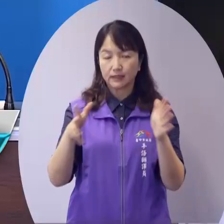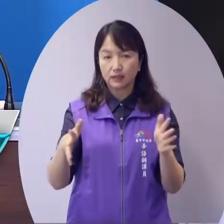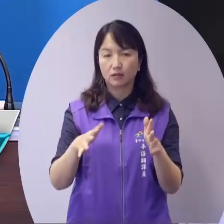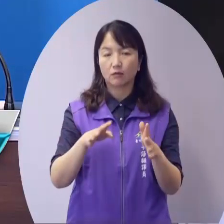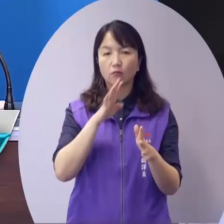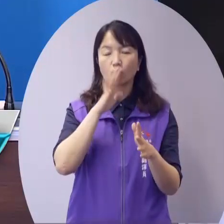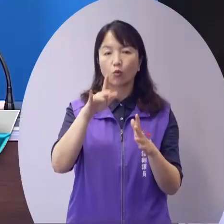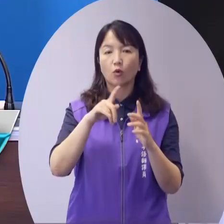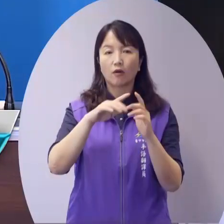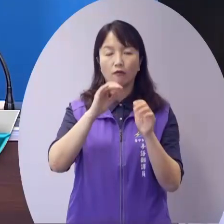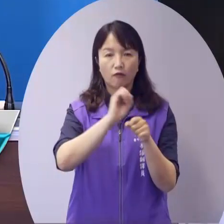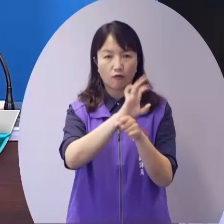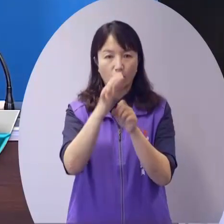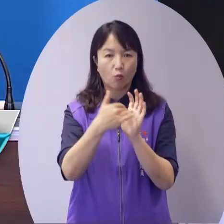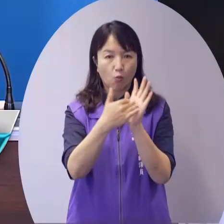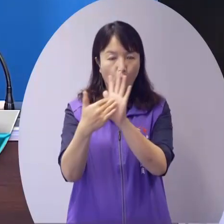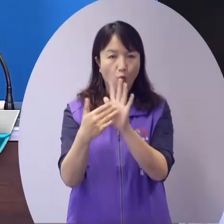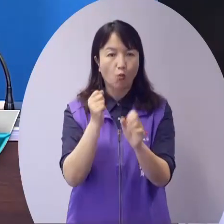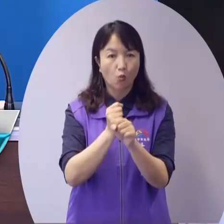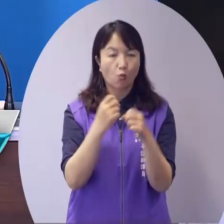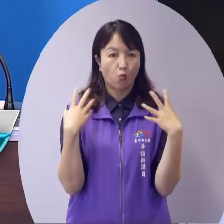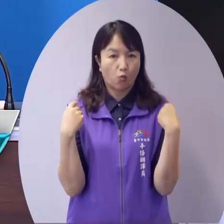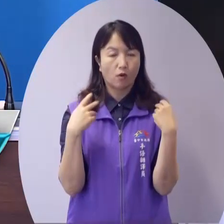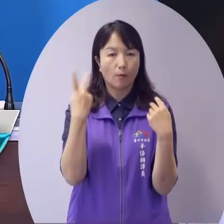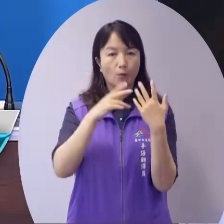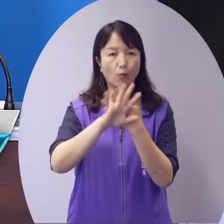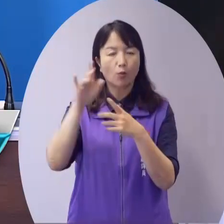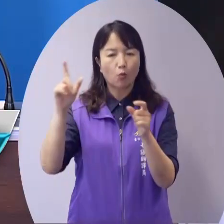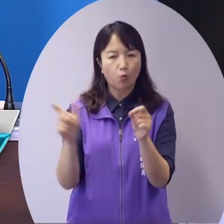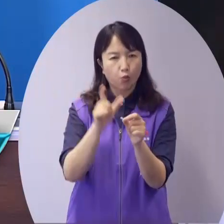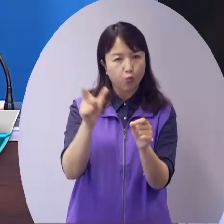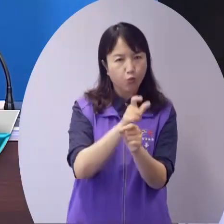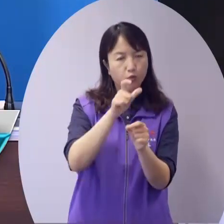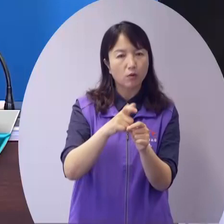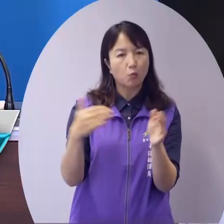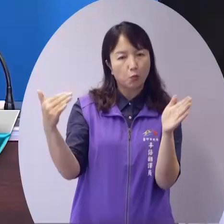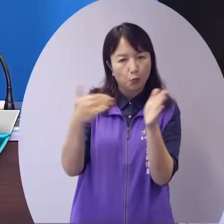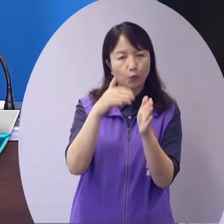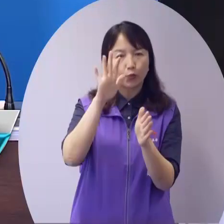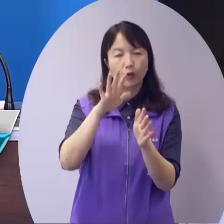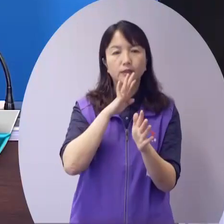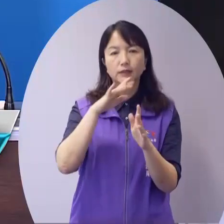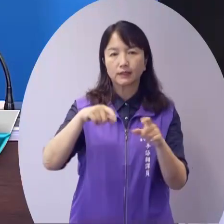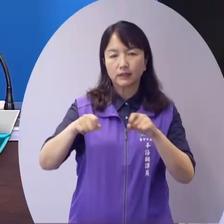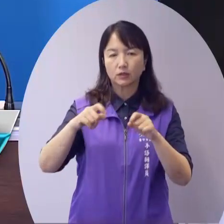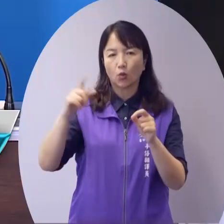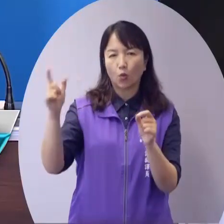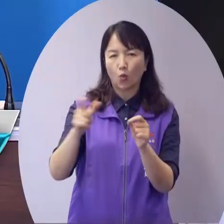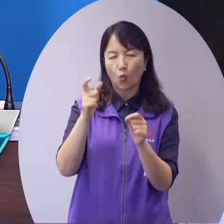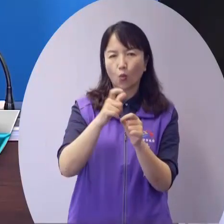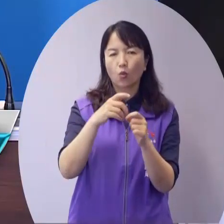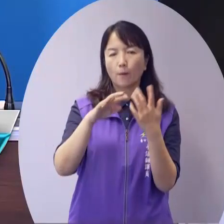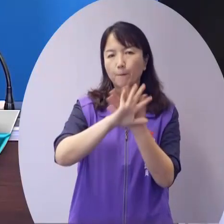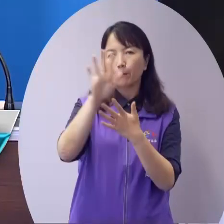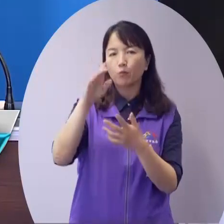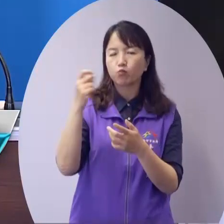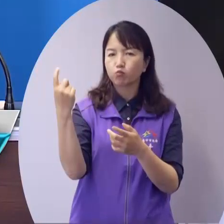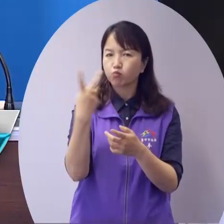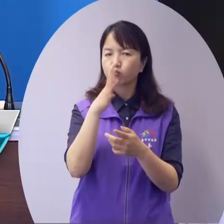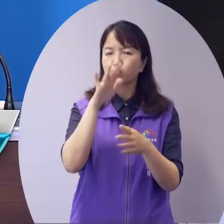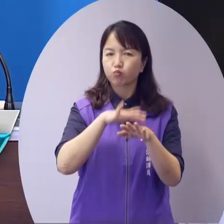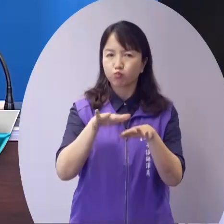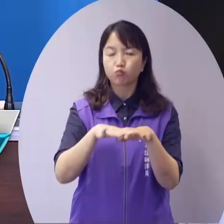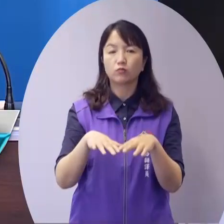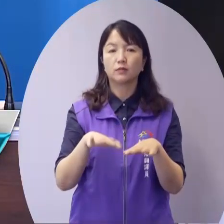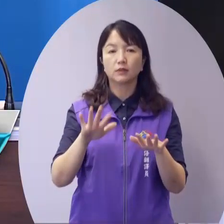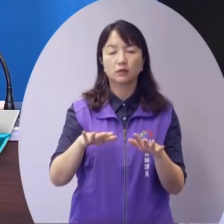除了我们的防疫作为要进行以外呢，那另外有台风要来，哈。那目前烟花台风，那还有其他的台风等等，哈，